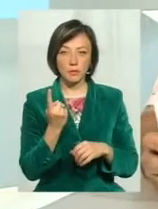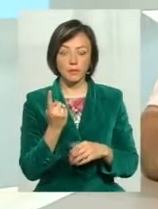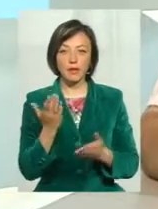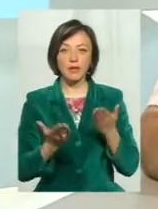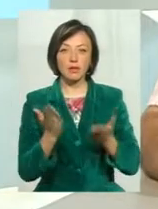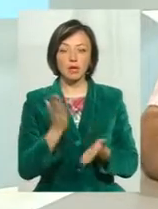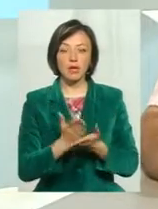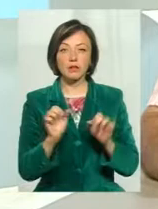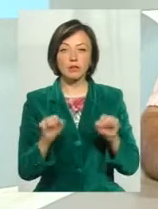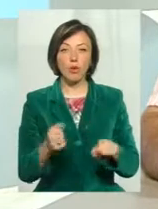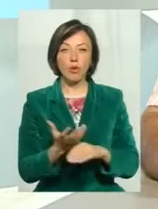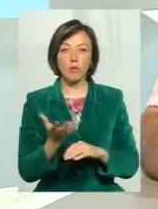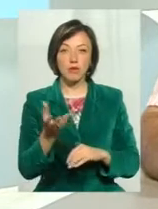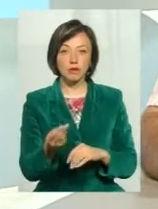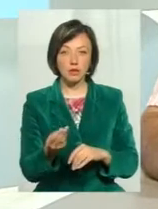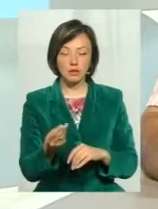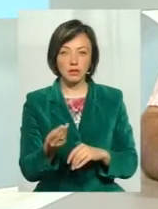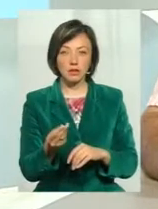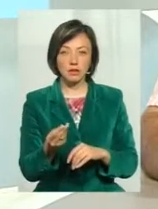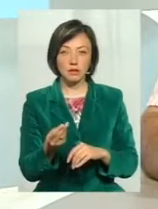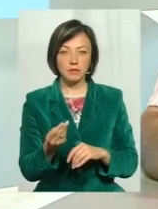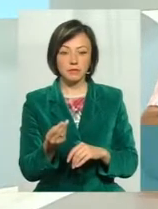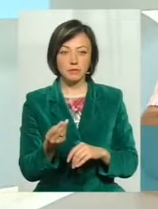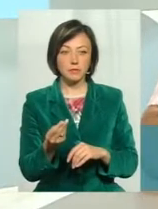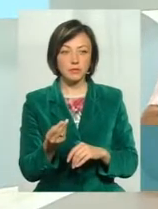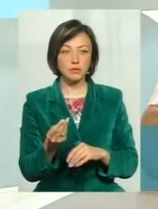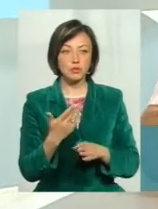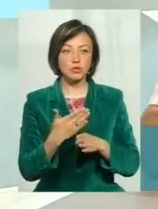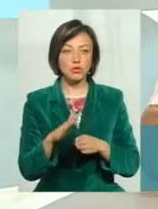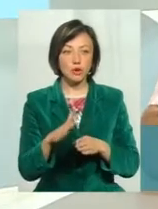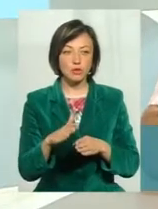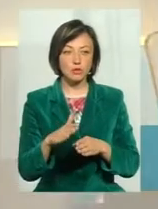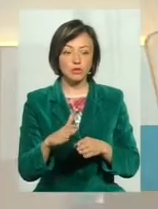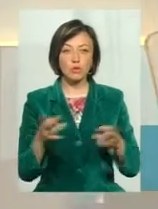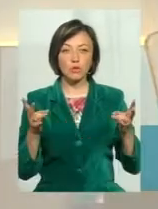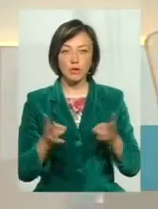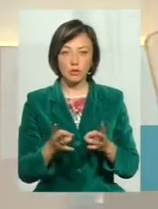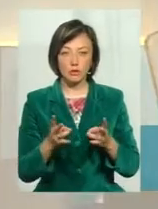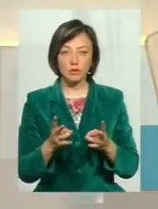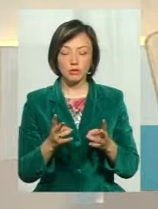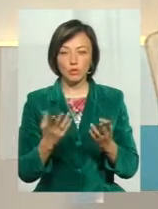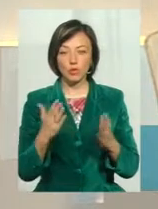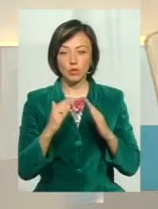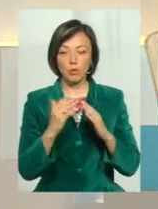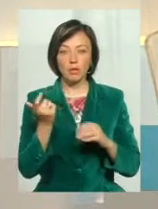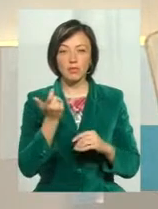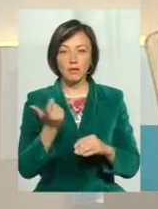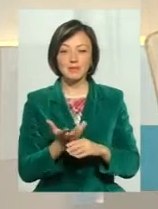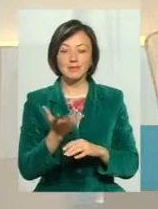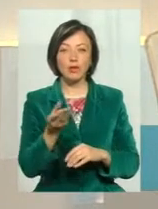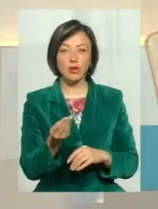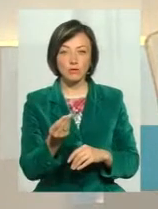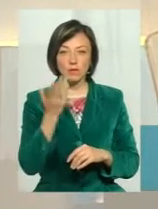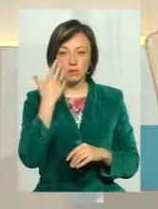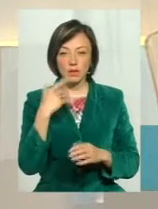якщо є змога оплатити, звичайно, ту частку, яку необхідно було домогосподарство сплачувати